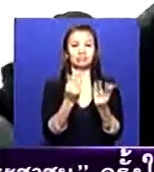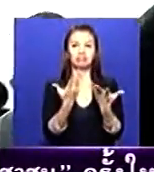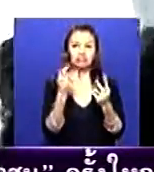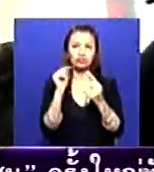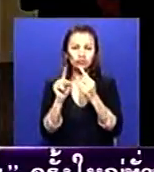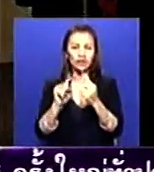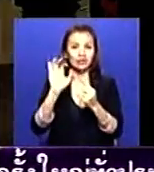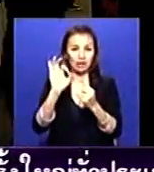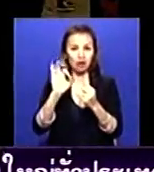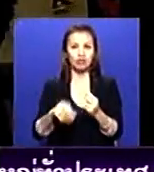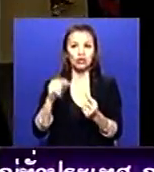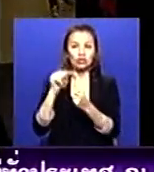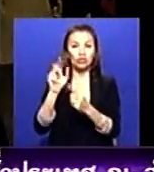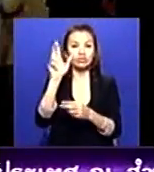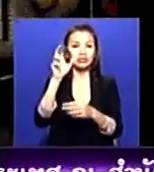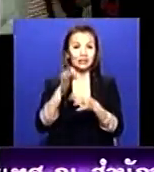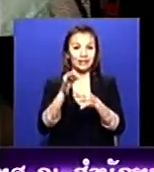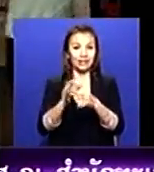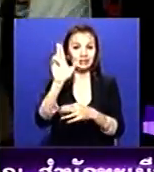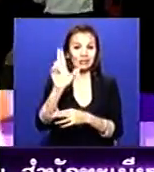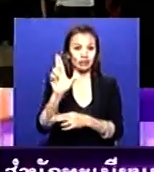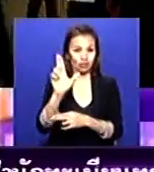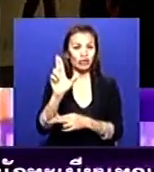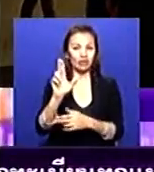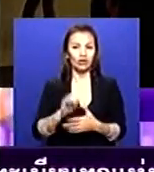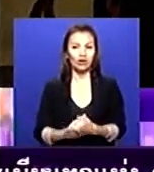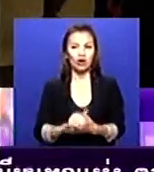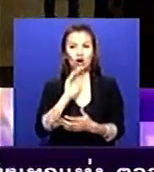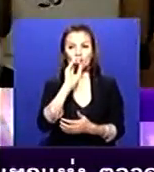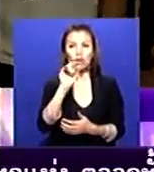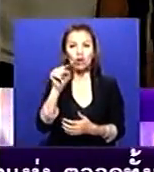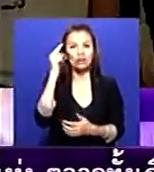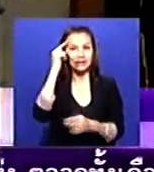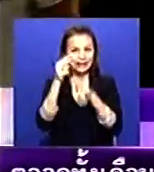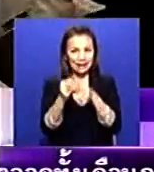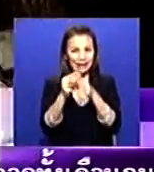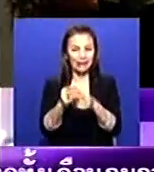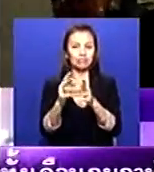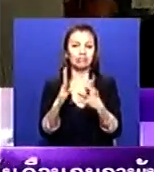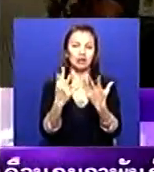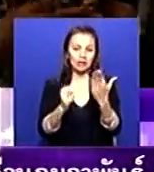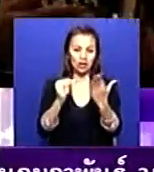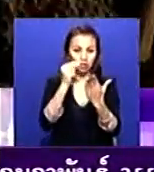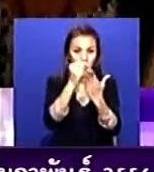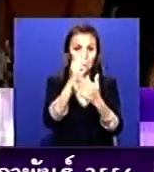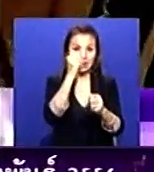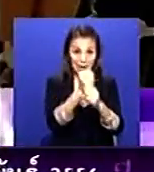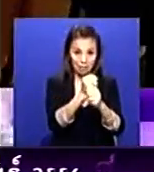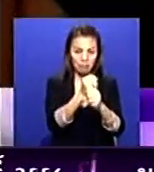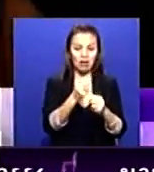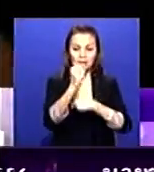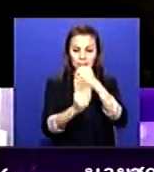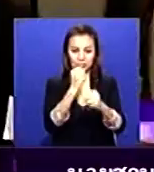นาคารกสิกรไทยสำนักงานใหญ่ย่านราชบูรณะย้ำนโยบาย1ปีสร้าง4ปีเรียบร้อยมุ่งทำงานจริง